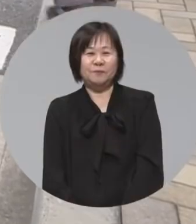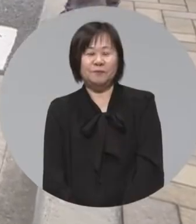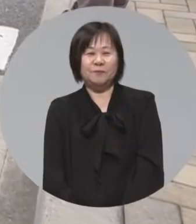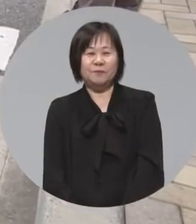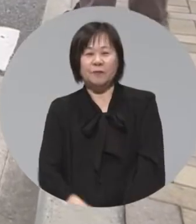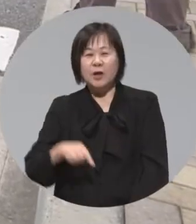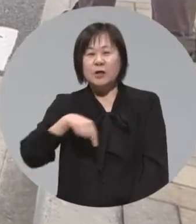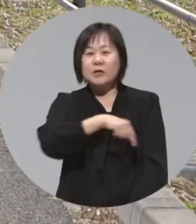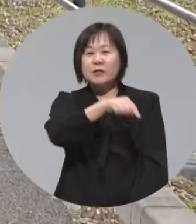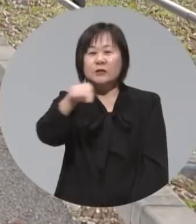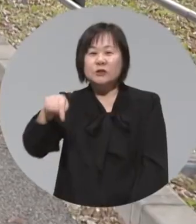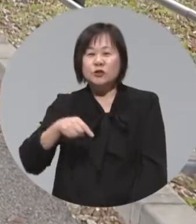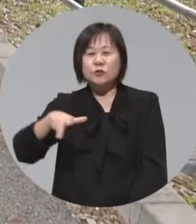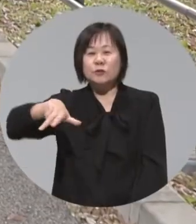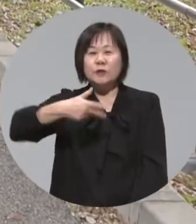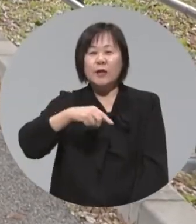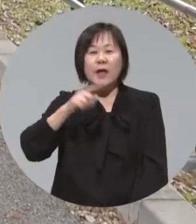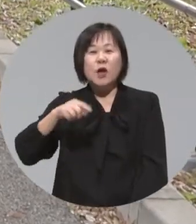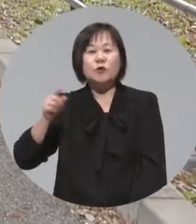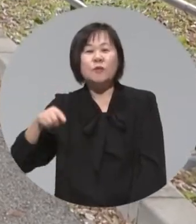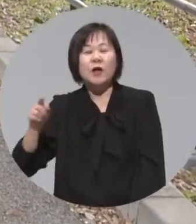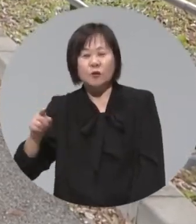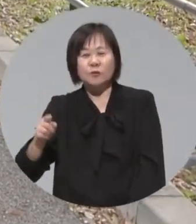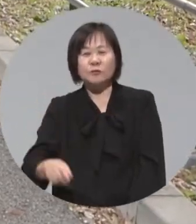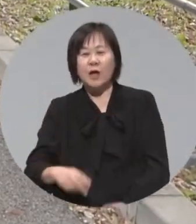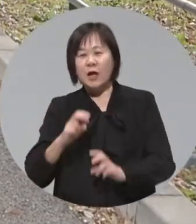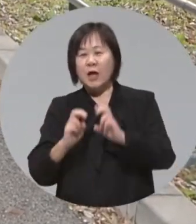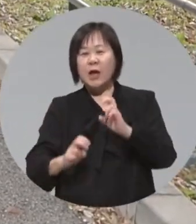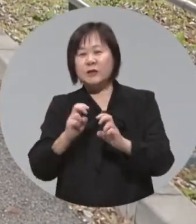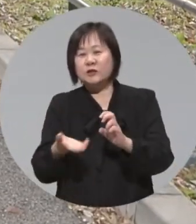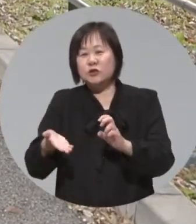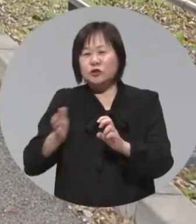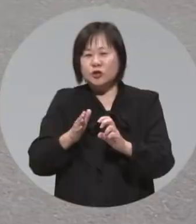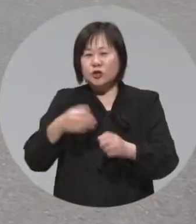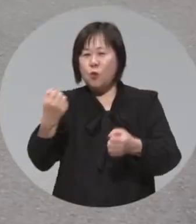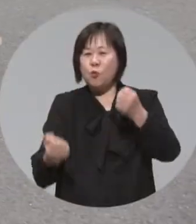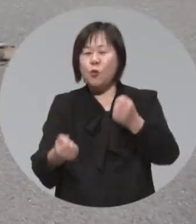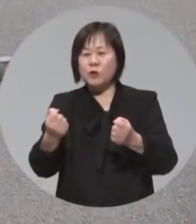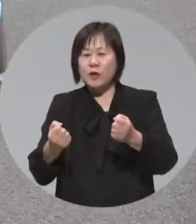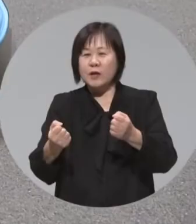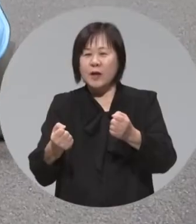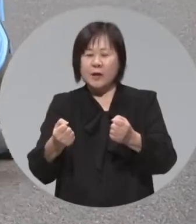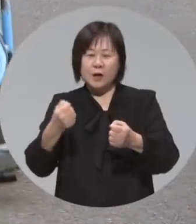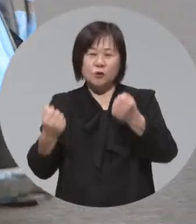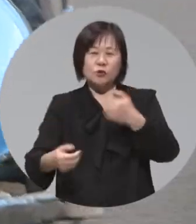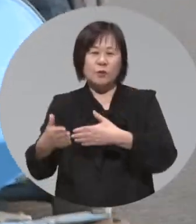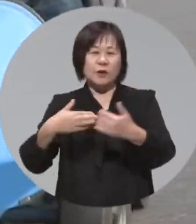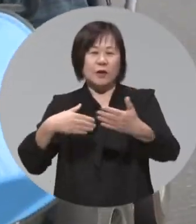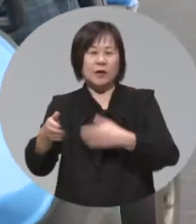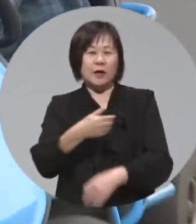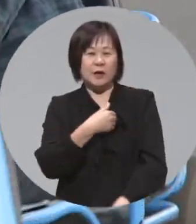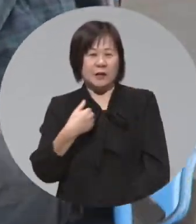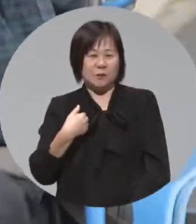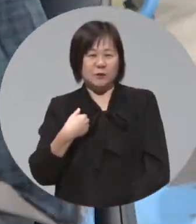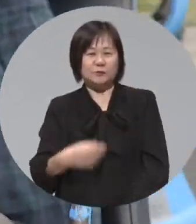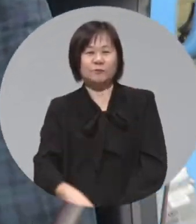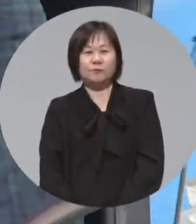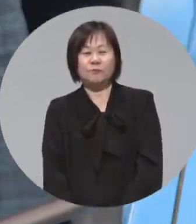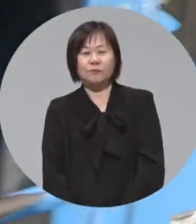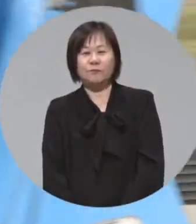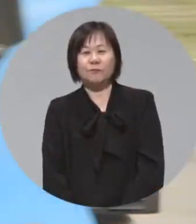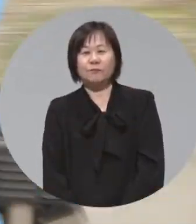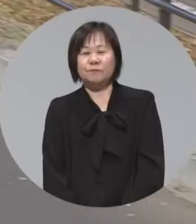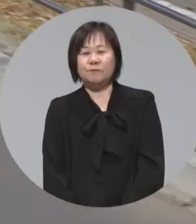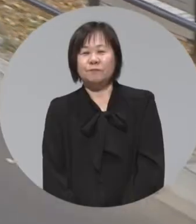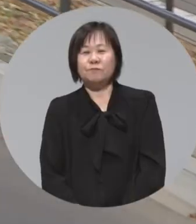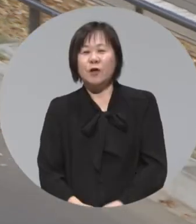1周700メートルのコースをエンジン付きゴーカートで車の運転体験ができるアトラクション。センター